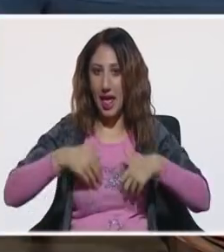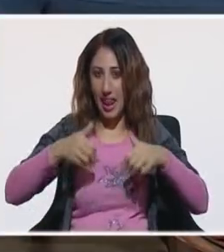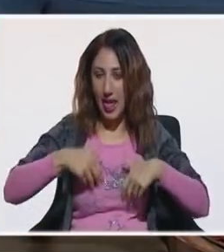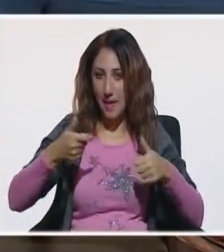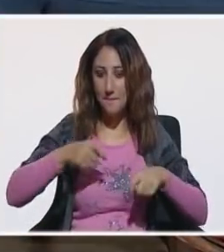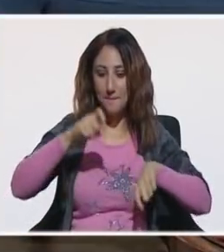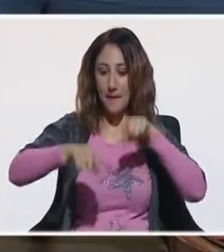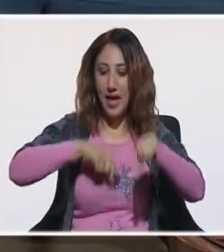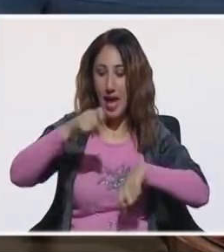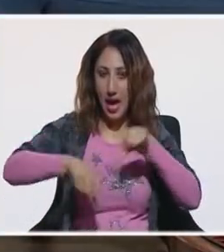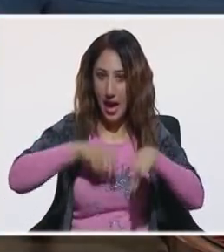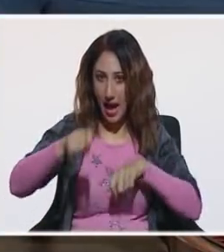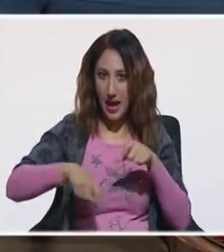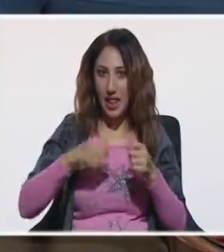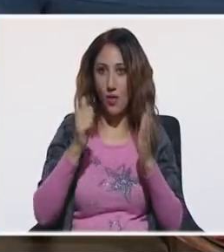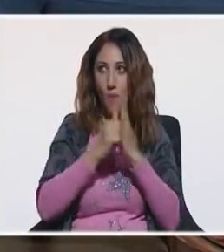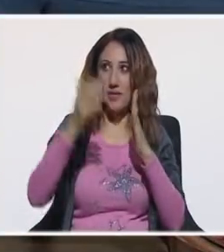وبالعجل